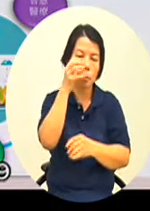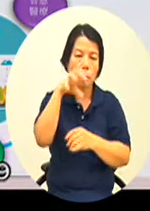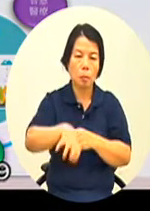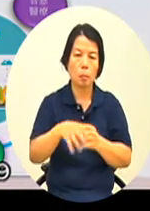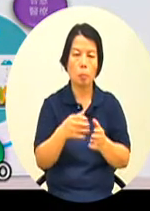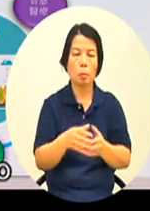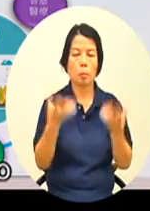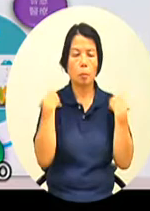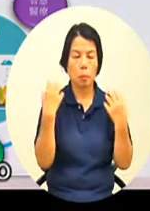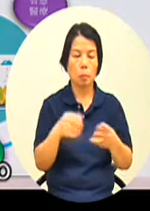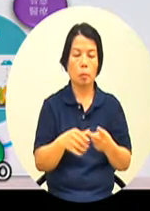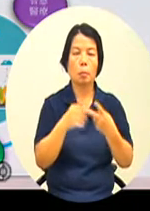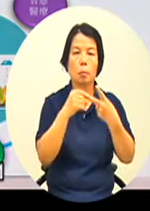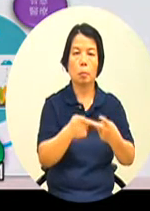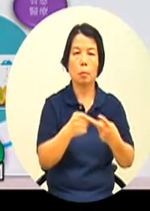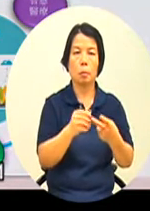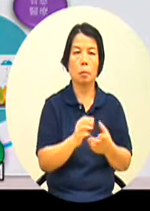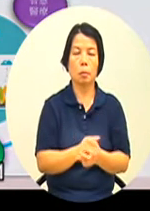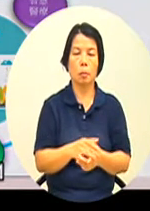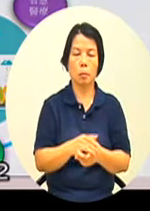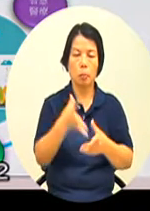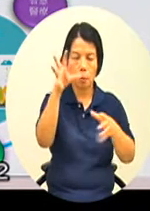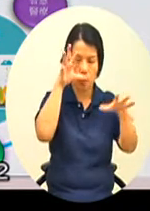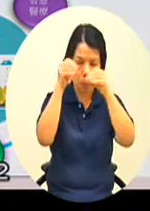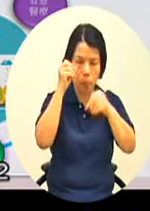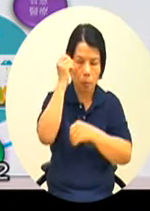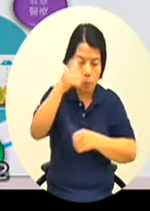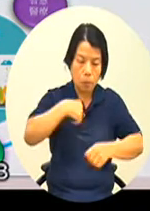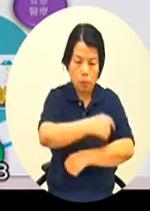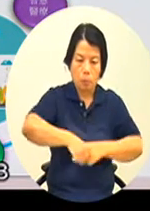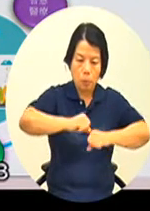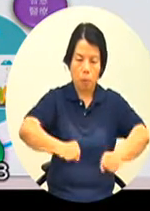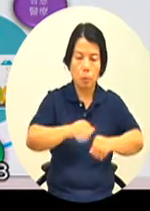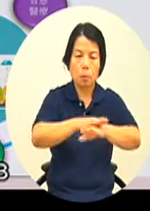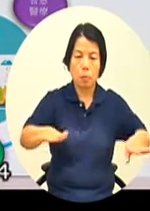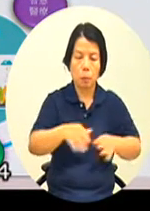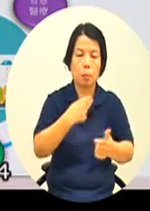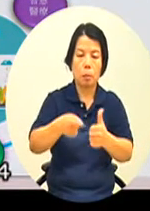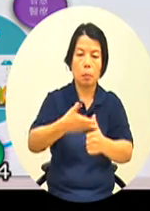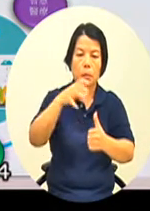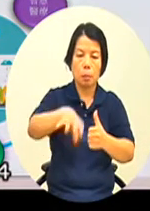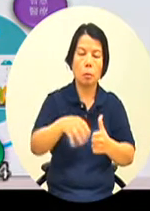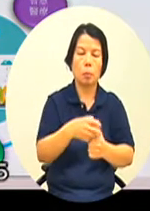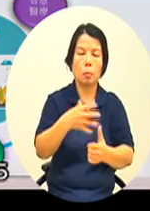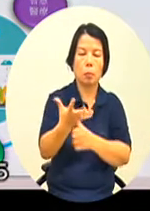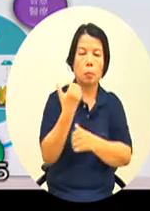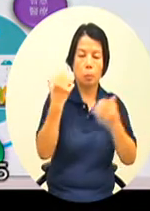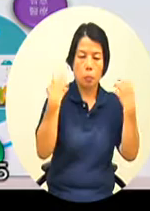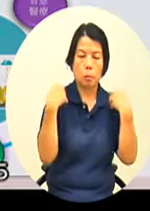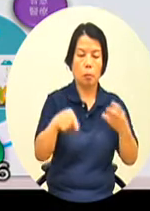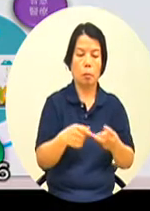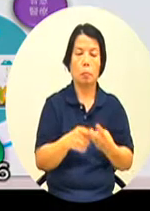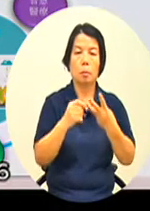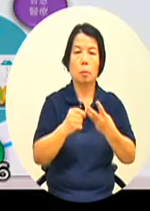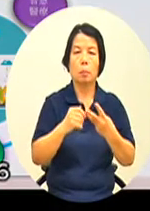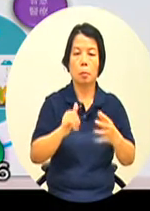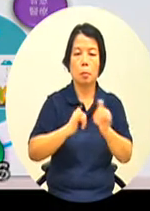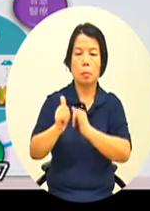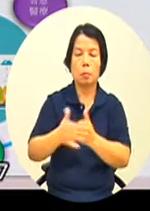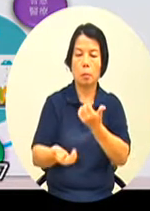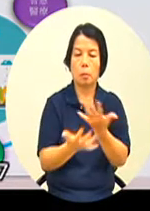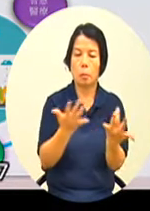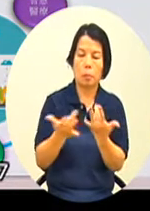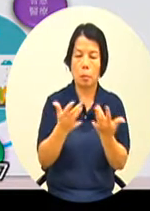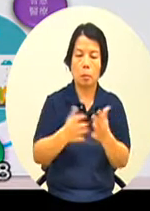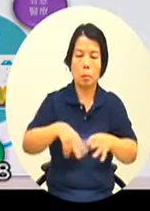局主导；另外一个是智慧健康及智慧安全，由教育局主导；另外一个民产的整合行销